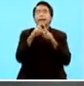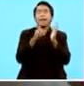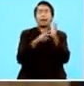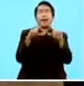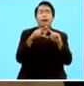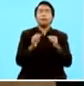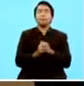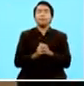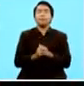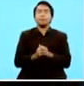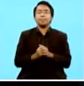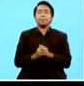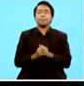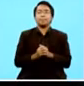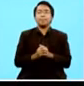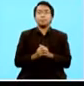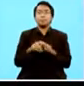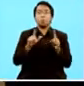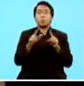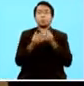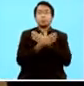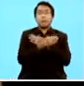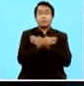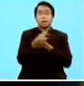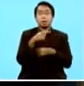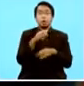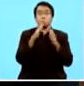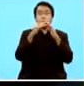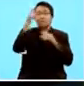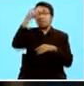terhadap ke-17 jenazah yang masih berada di Rumah Sakit Polri Kramat Jati ini. Lovi.